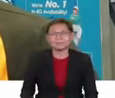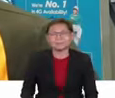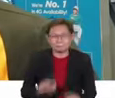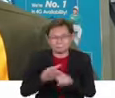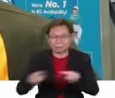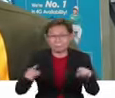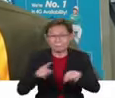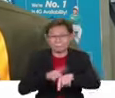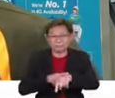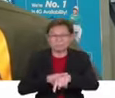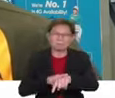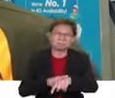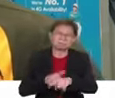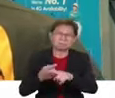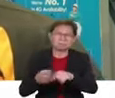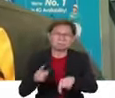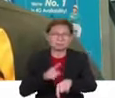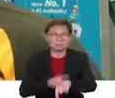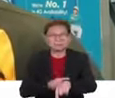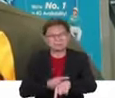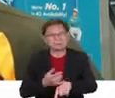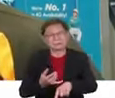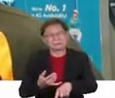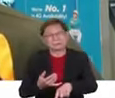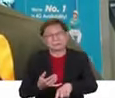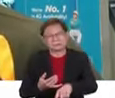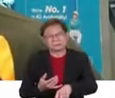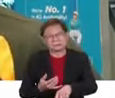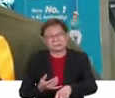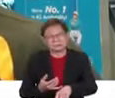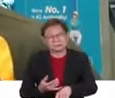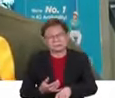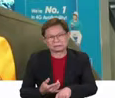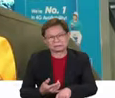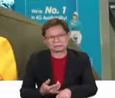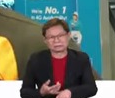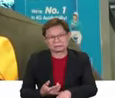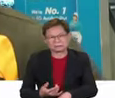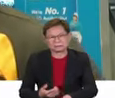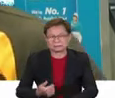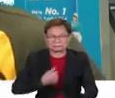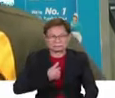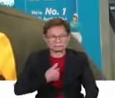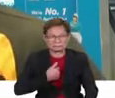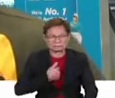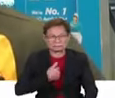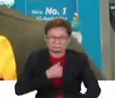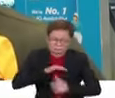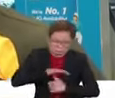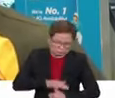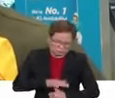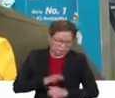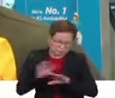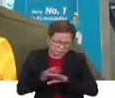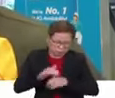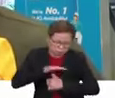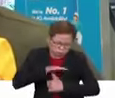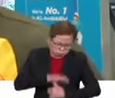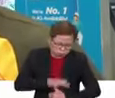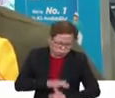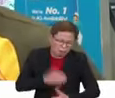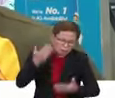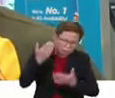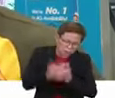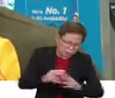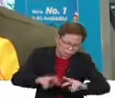pada masa tu memang pun jangan bagi kita diri sendiri ada itu tekanan bila sampai semifinal